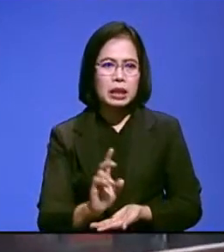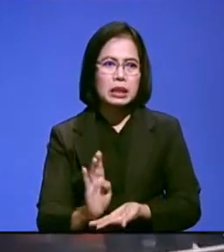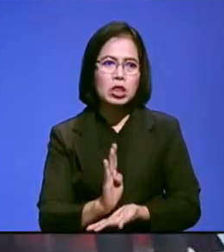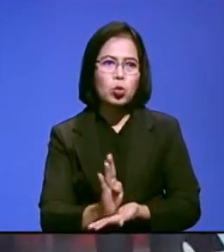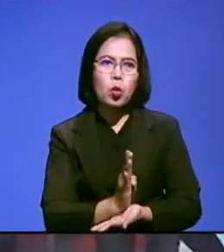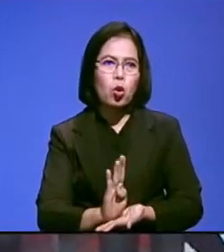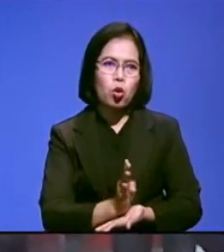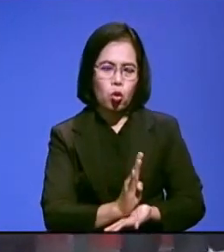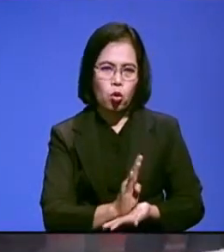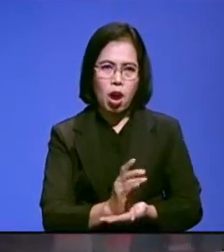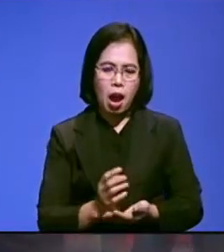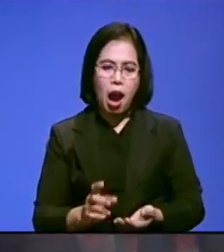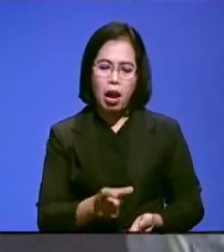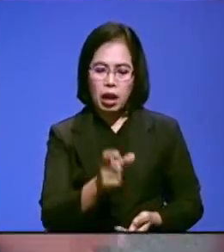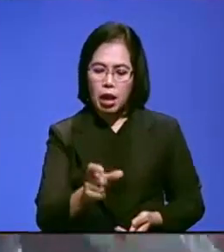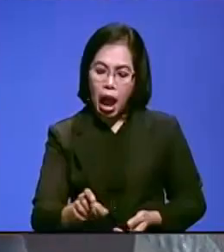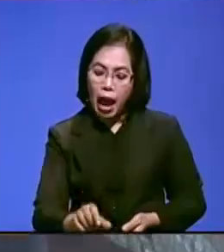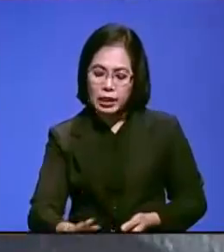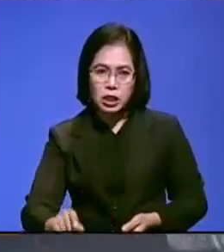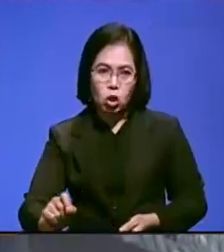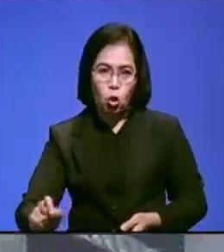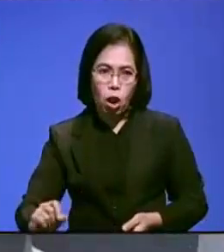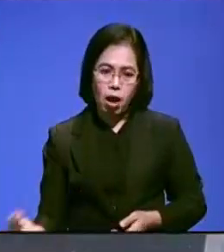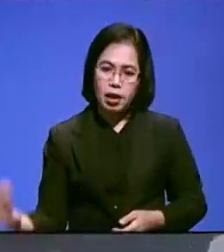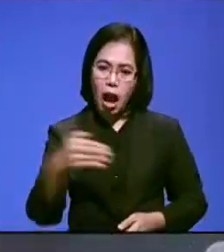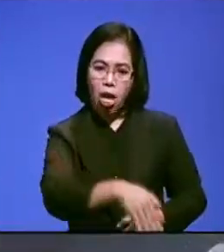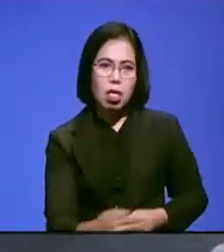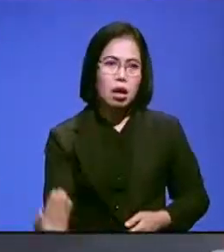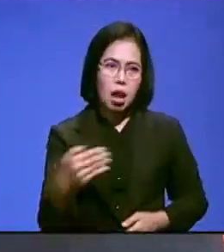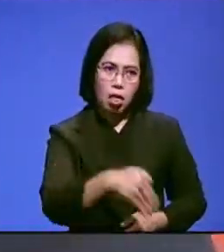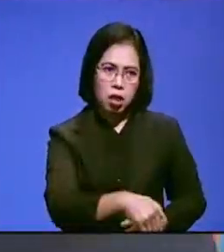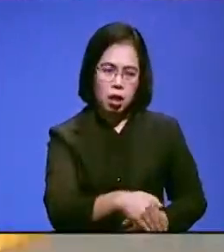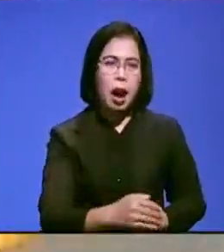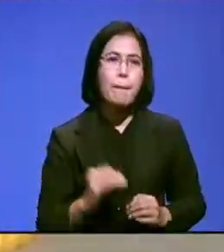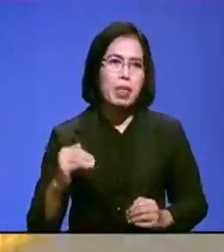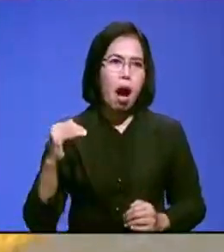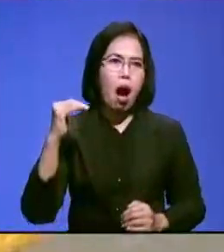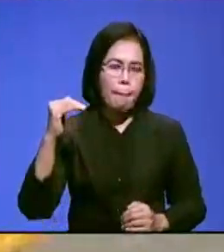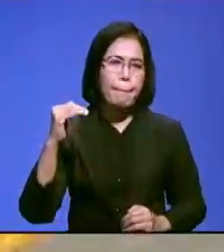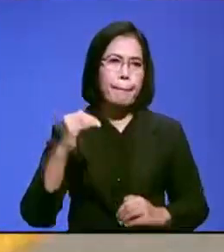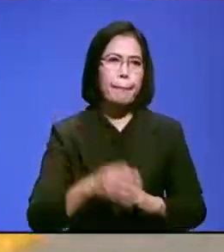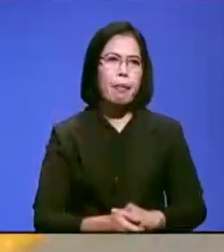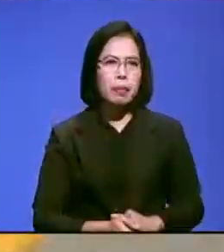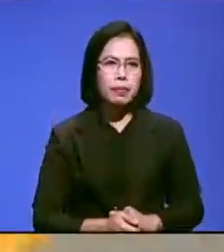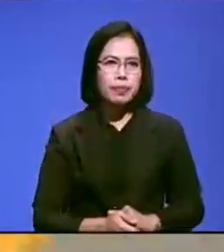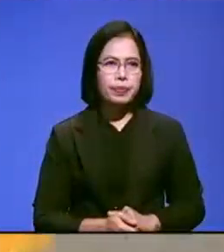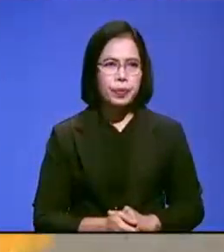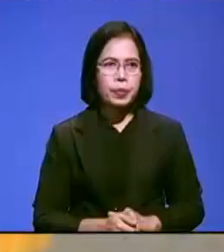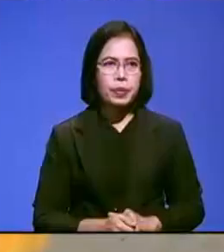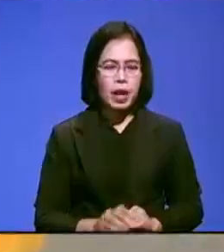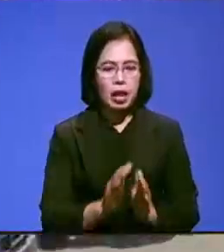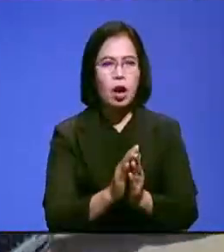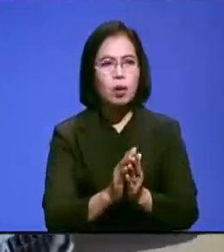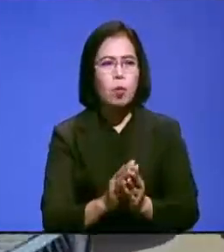akan terus terjadi selama beberapa hari ke depan. Sejumlah pondok pesantren secara bergelombang akan mulai kembali membuka kegiatan pesantren